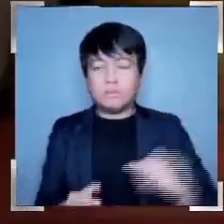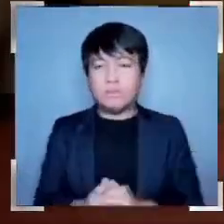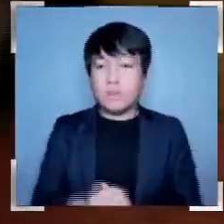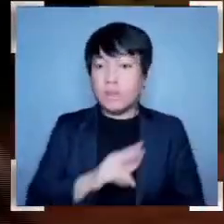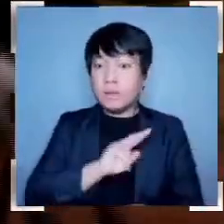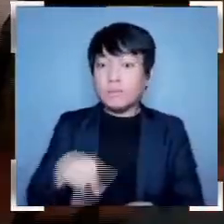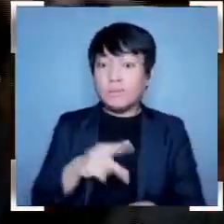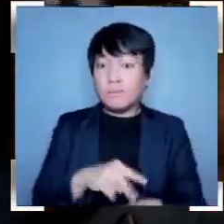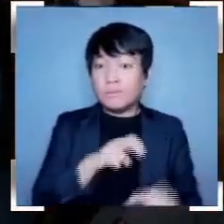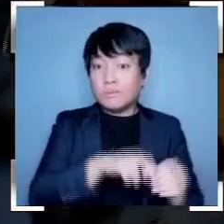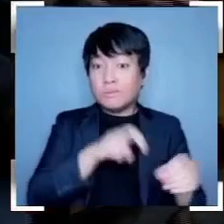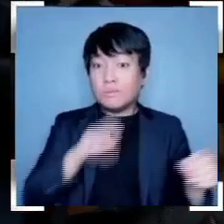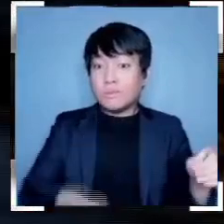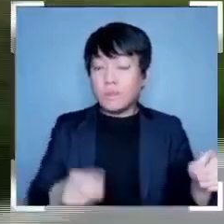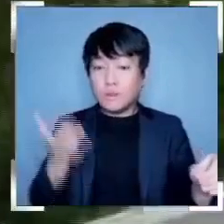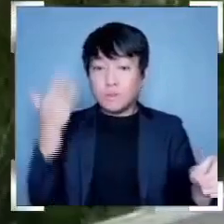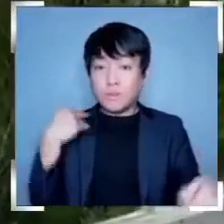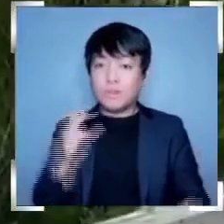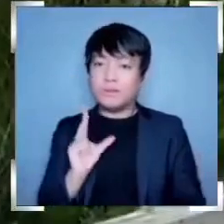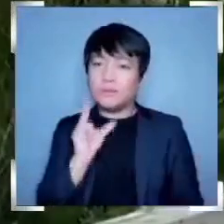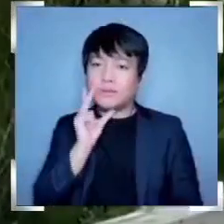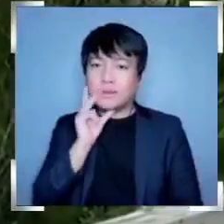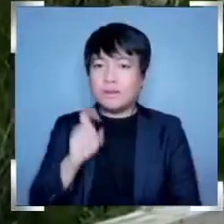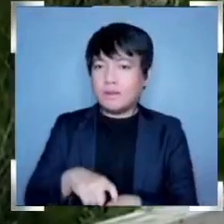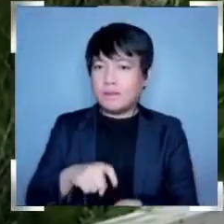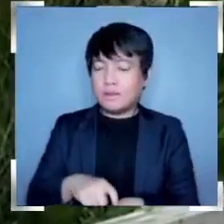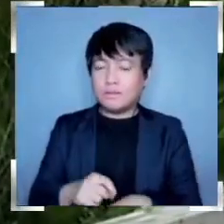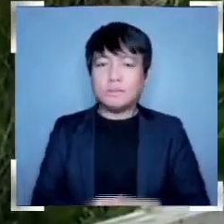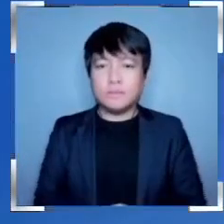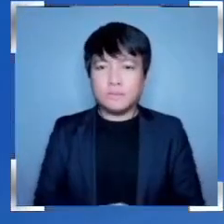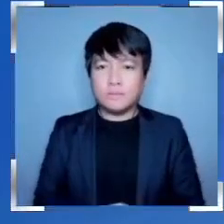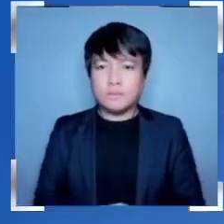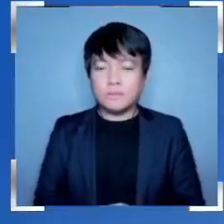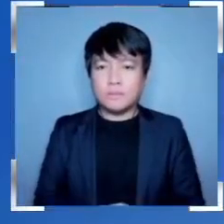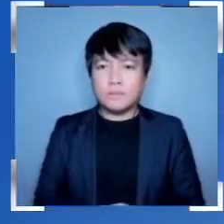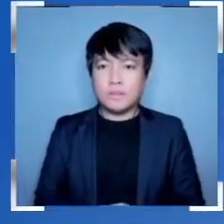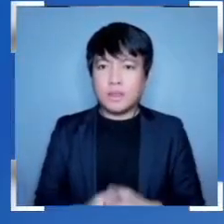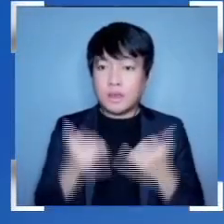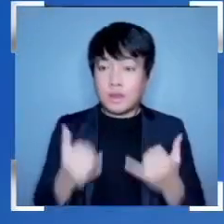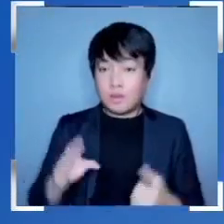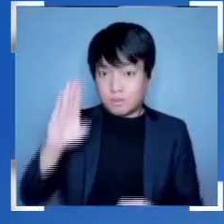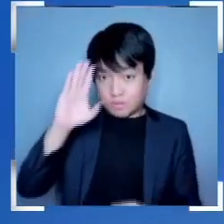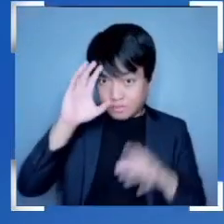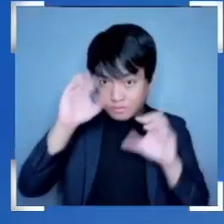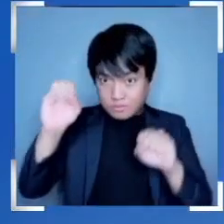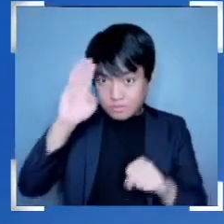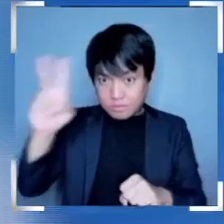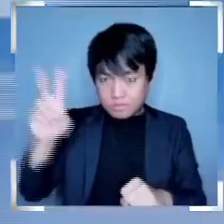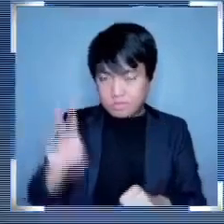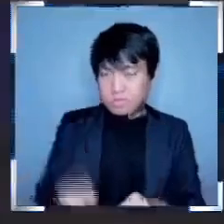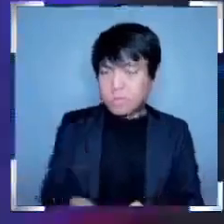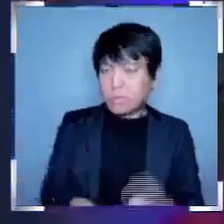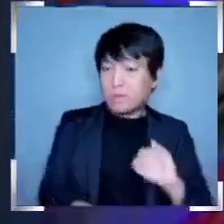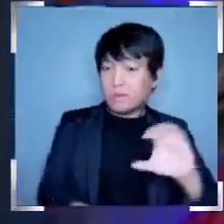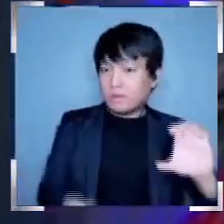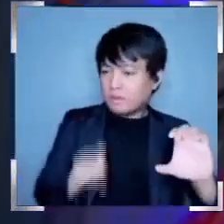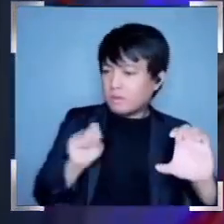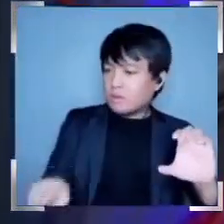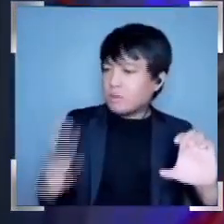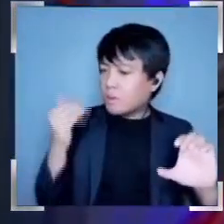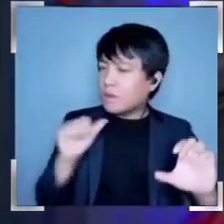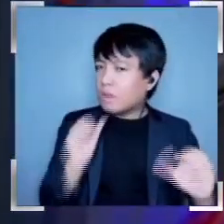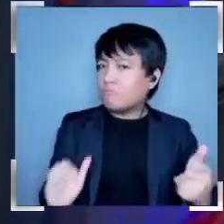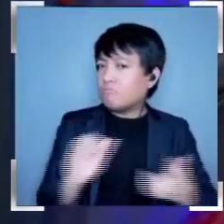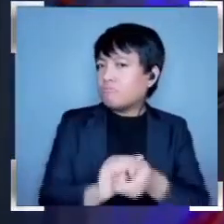pamumuno ng dating Pangulong Rodrigo Duterte. Kinwestiyon din ng kasalukuyang Pangulo ang jurisdiction ng ICC sa Pilipinas. Para sa GMA